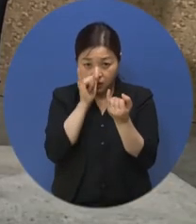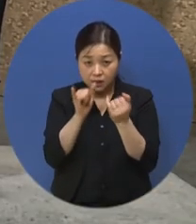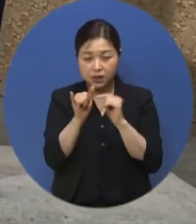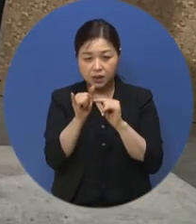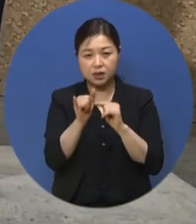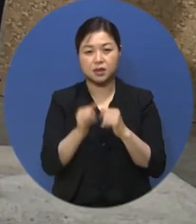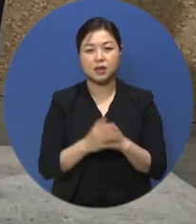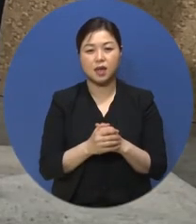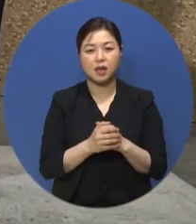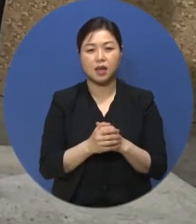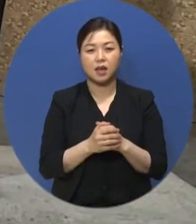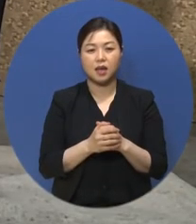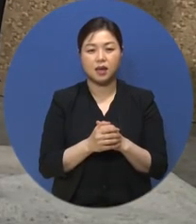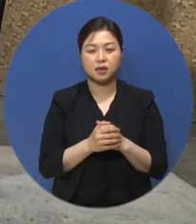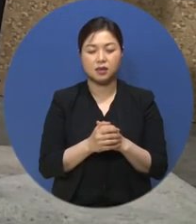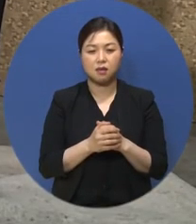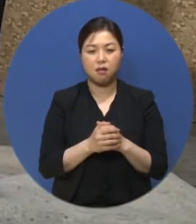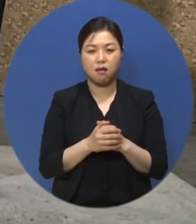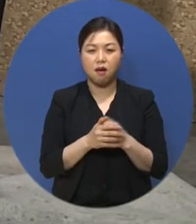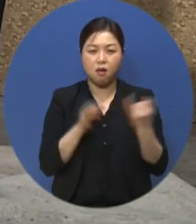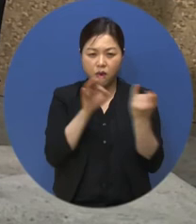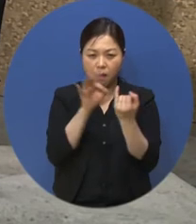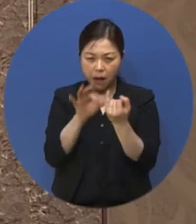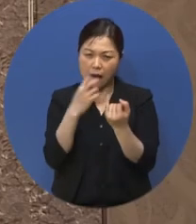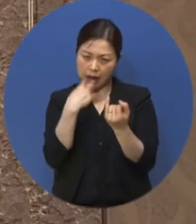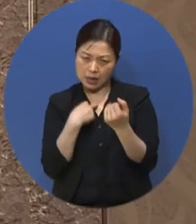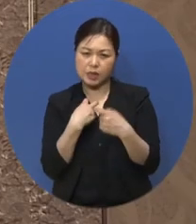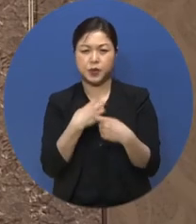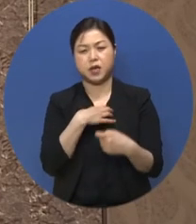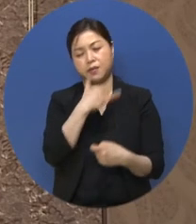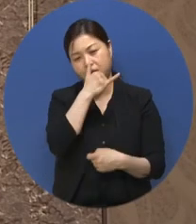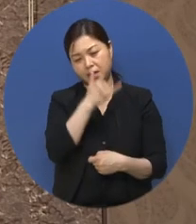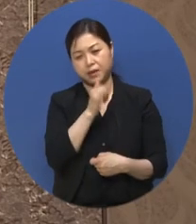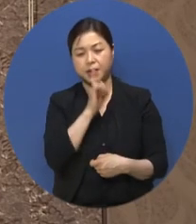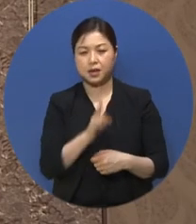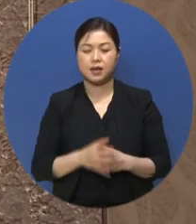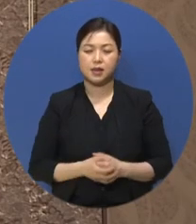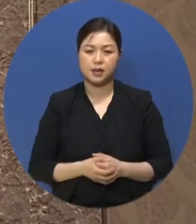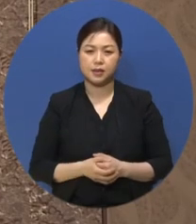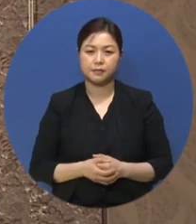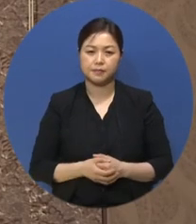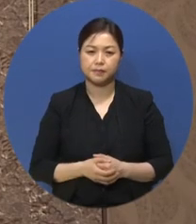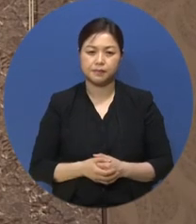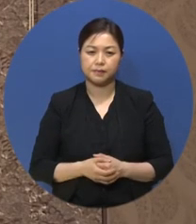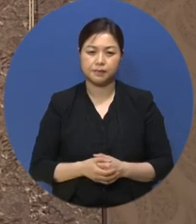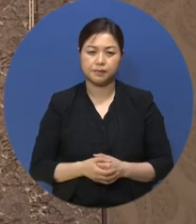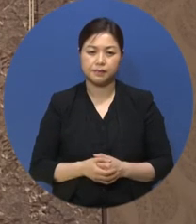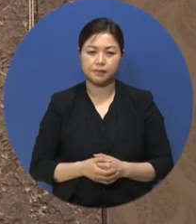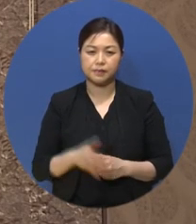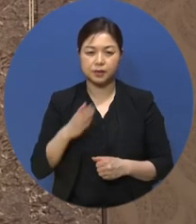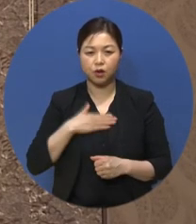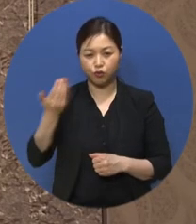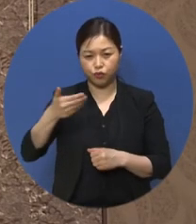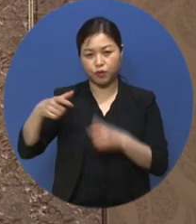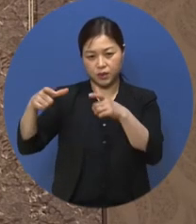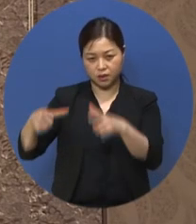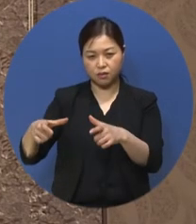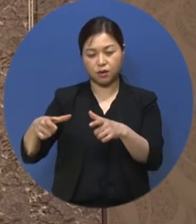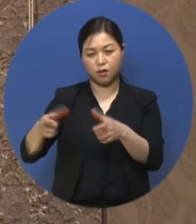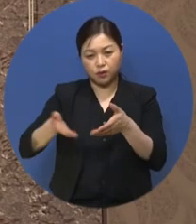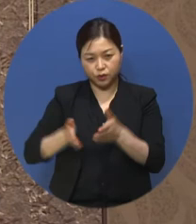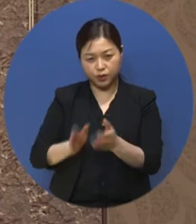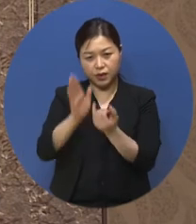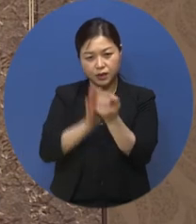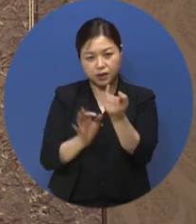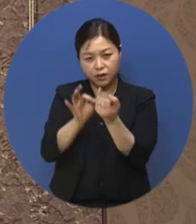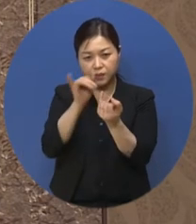있다는 아. 그런 것 때문에 네. 그랬던 것 같아요. 그게 저희 구로구에서도 출산 장려금은 주거든요. 네.